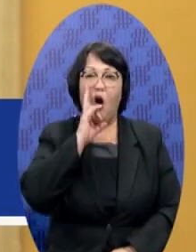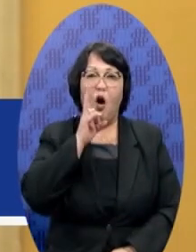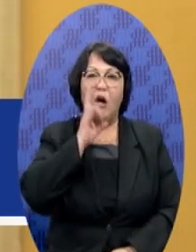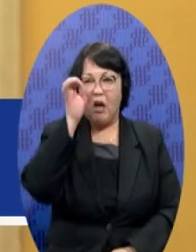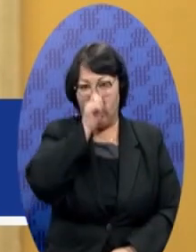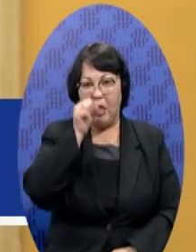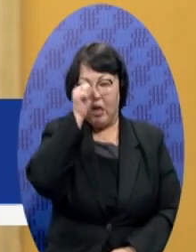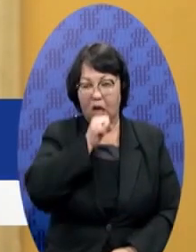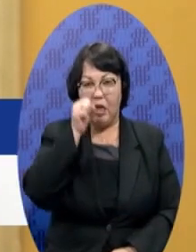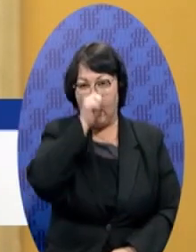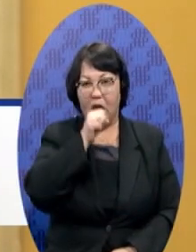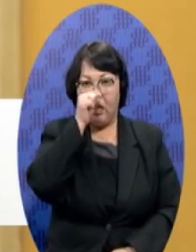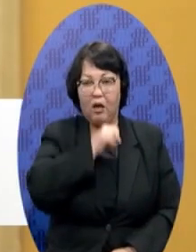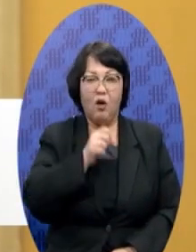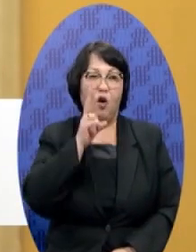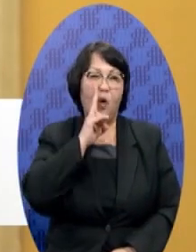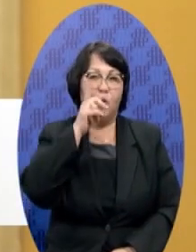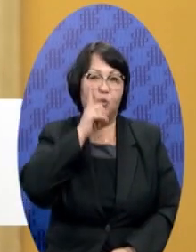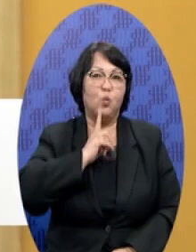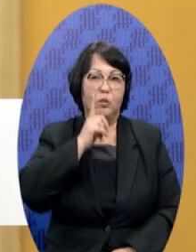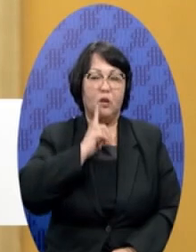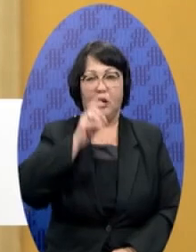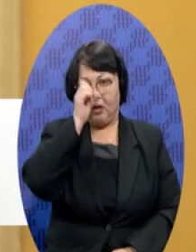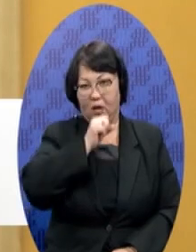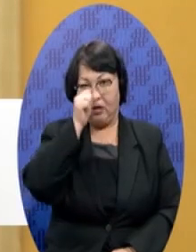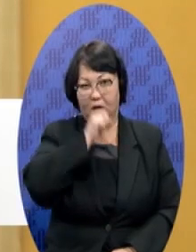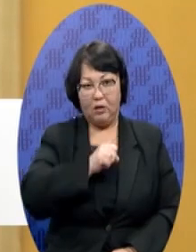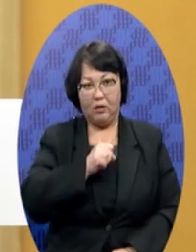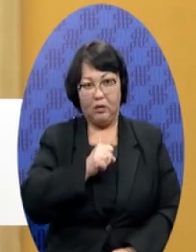дуршил сайтай байдаг. Тэгээд дуршил сайтай байна гэдэг маань